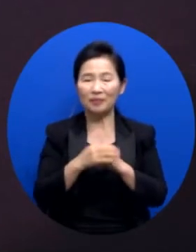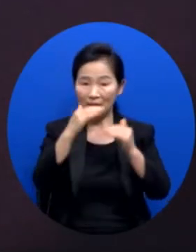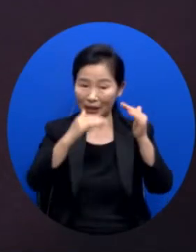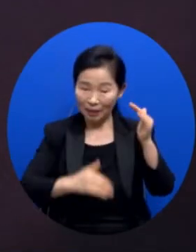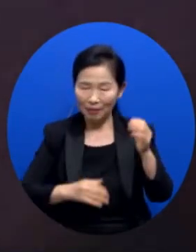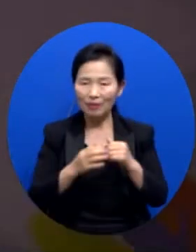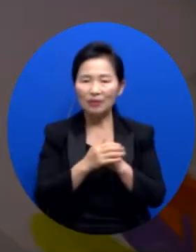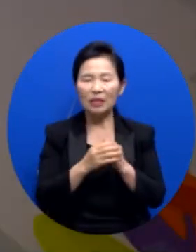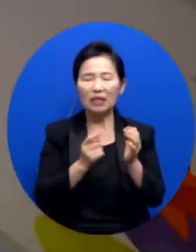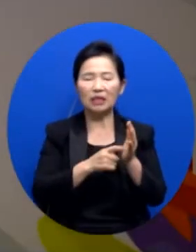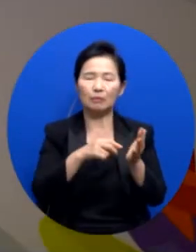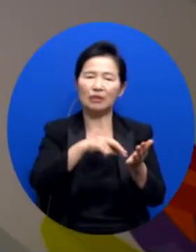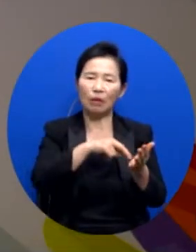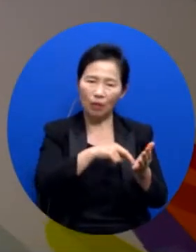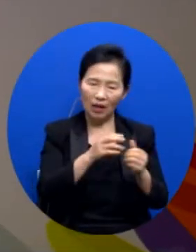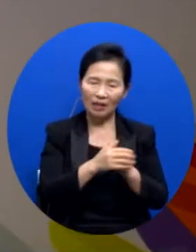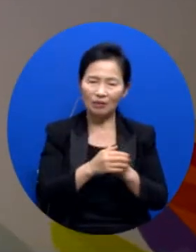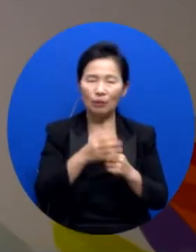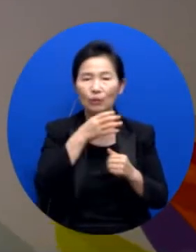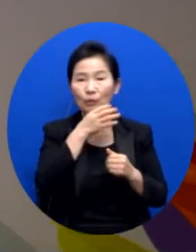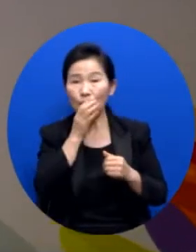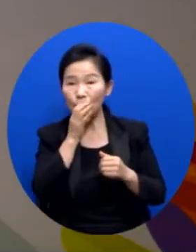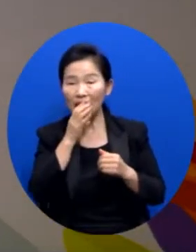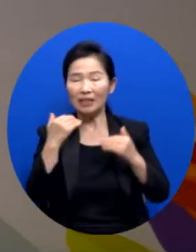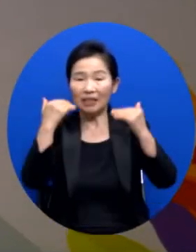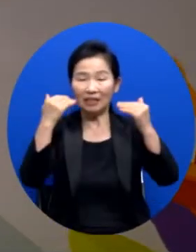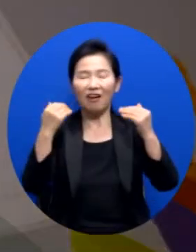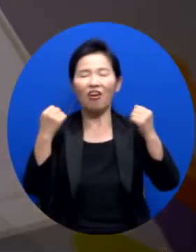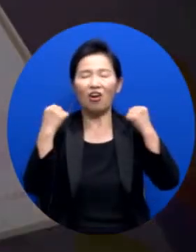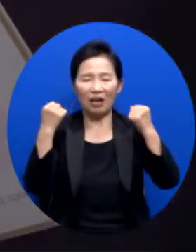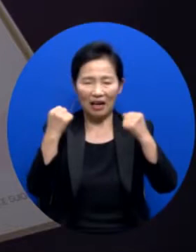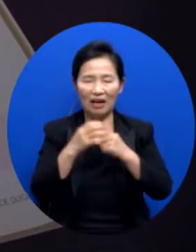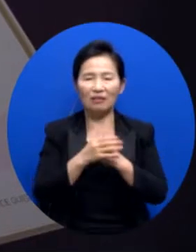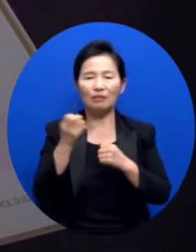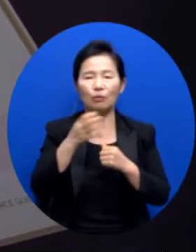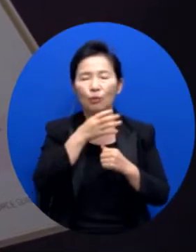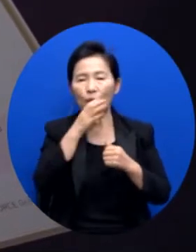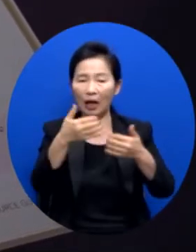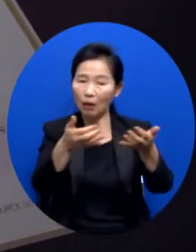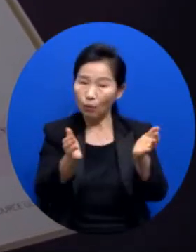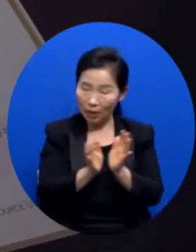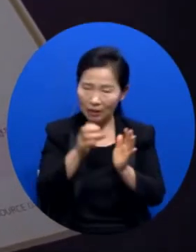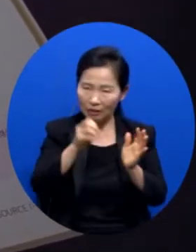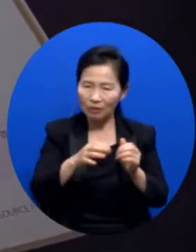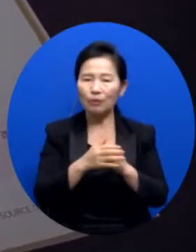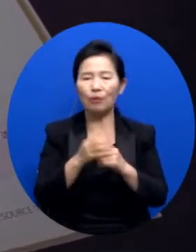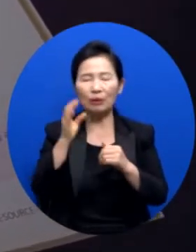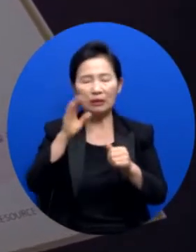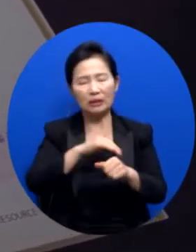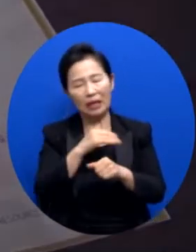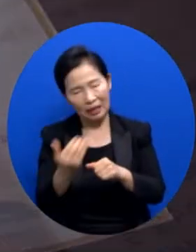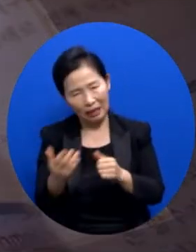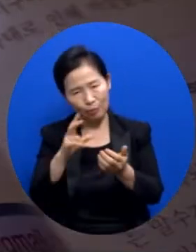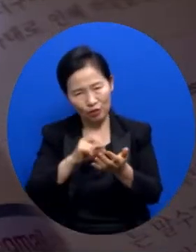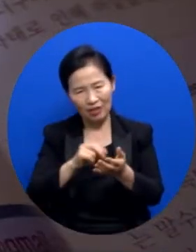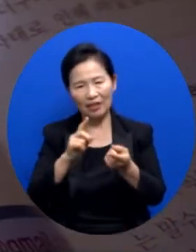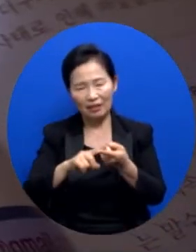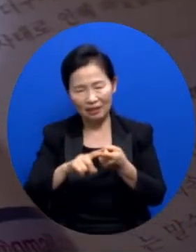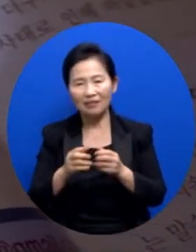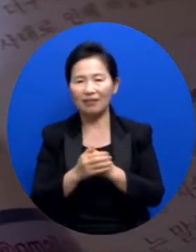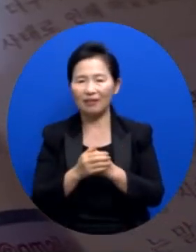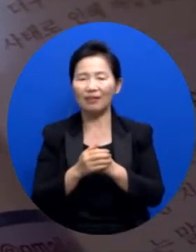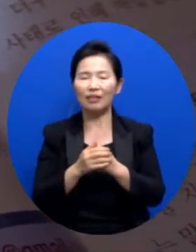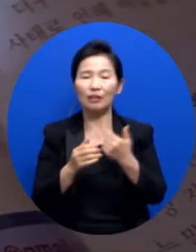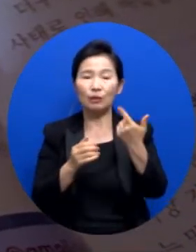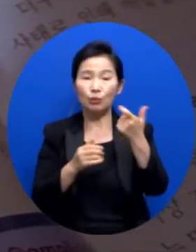가이드에는 응급 상황과 노년기 건강, 요양시설, 장례를 포함해 미국에 살고 있는 65세 이상